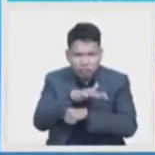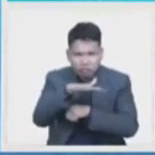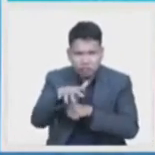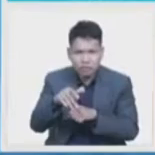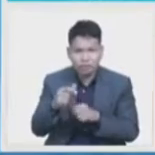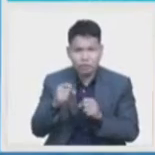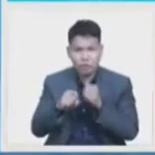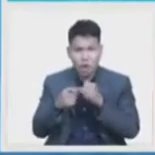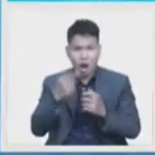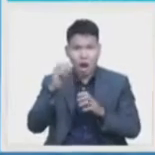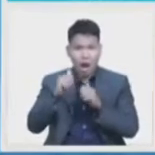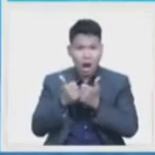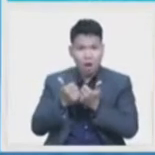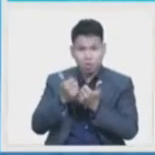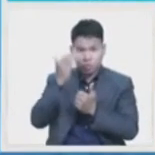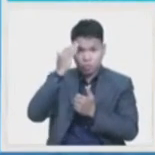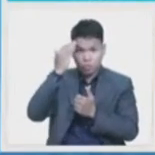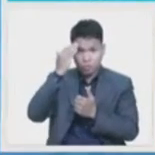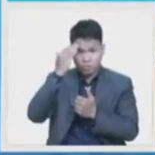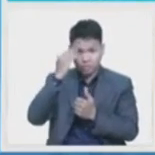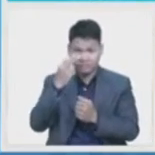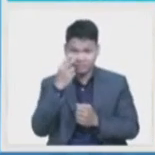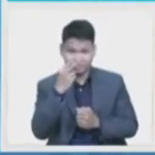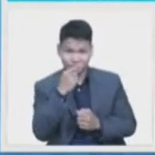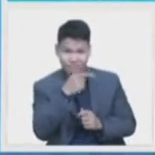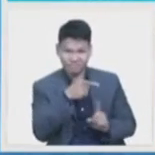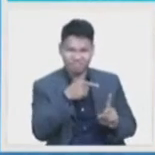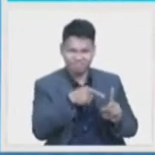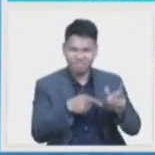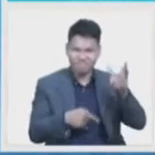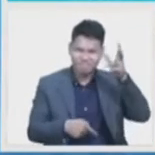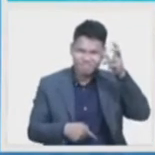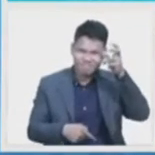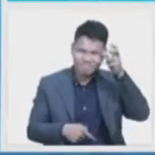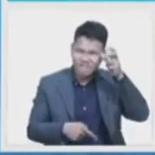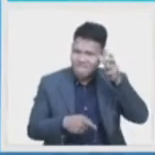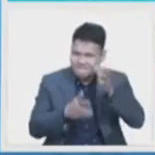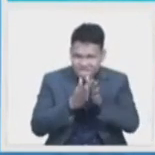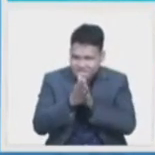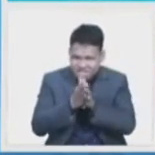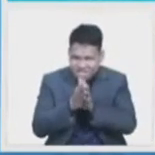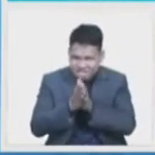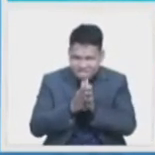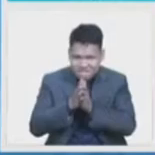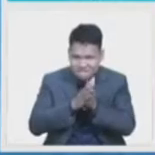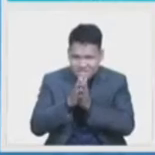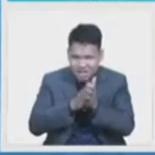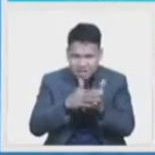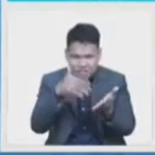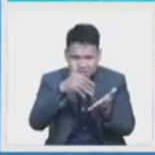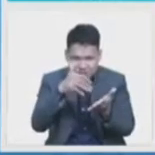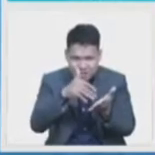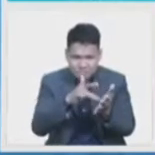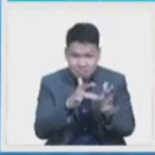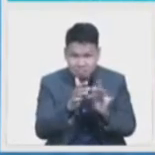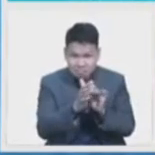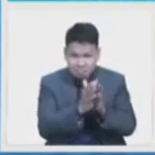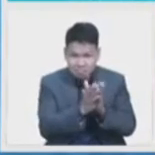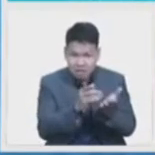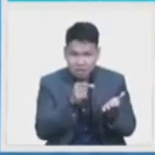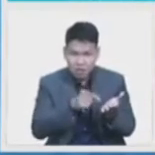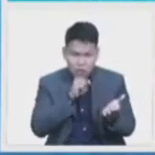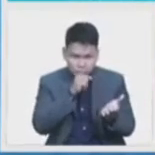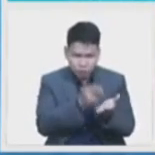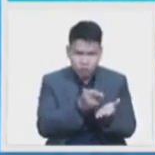siya, usbun ako, the devil is a very diligent student of the Bible. Nagtuon siya